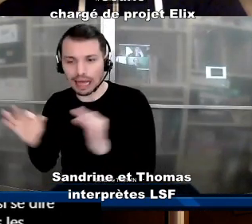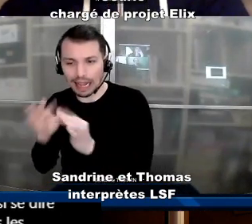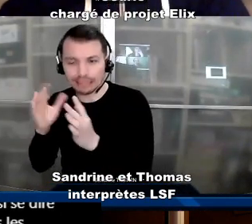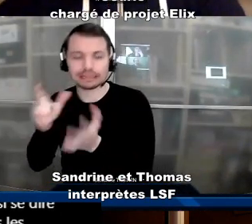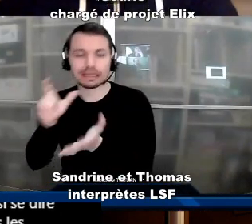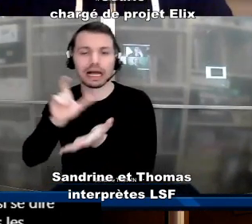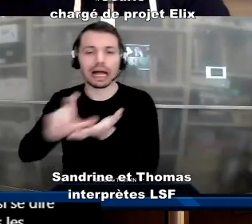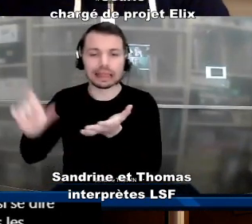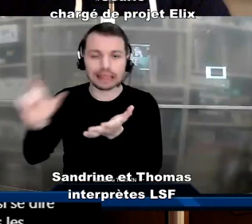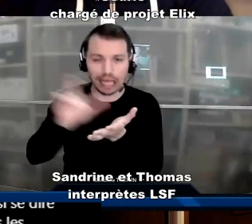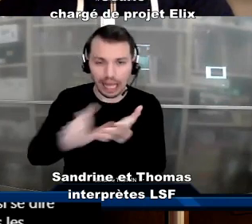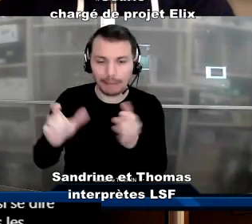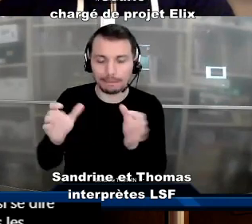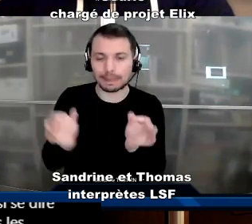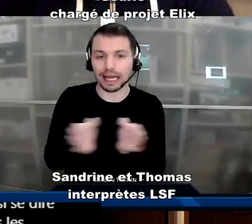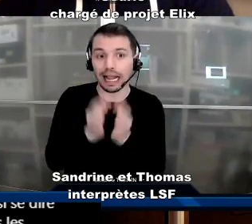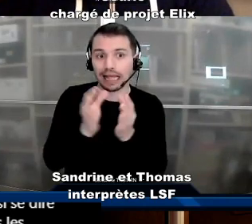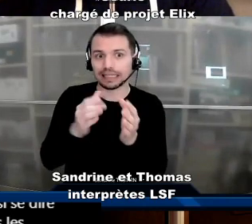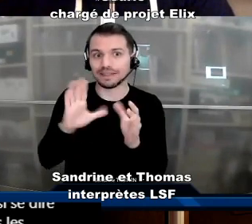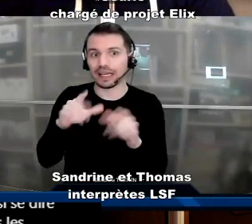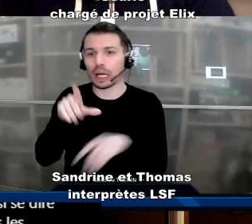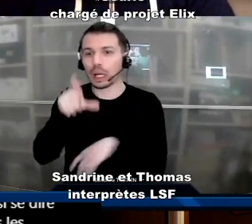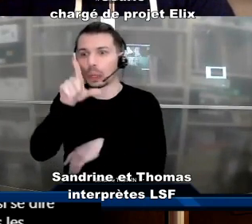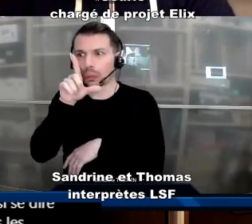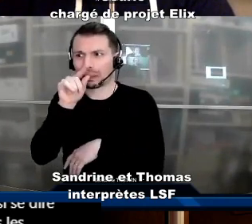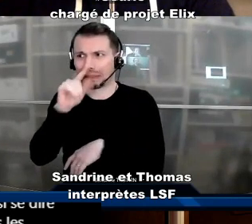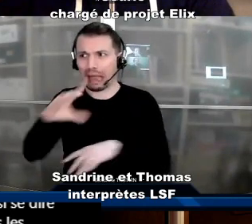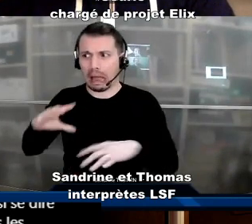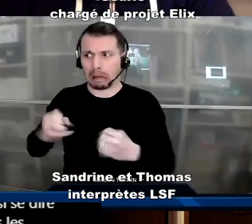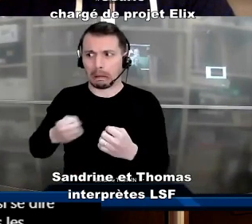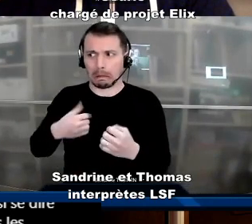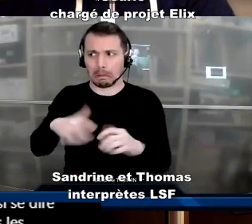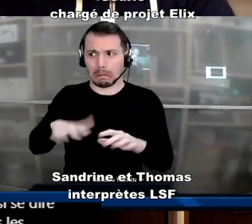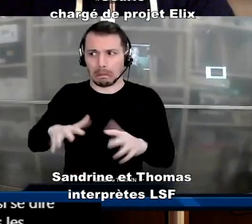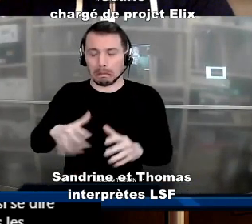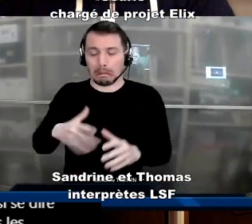Elix. Après, moi, je ne maîtrise pas Twitter, tout ça, mais on doit avoir aussi.